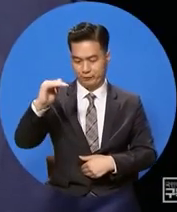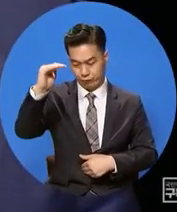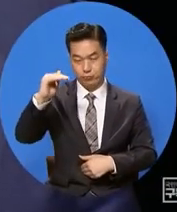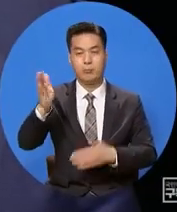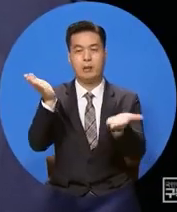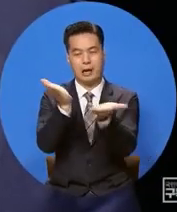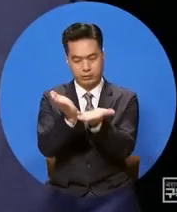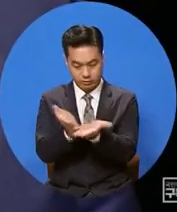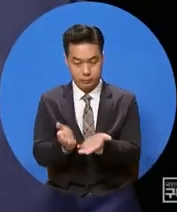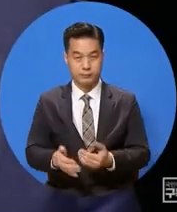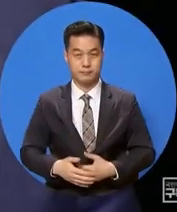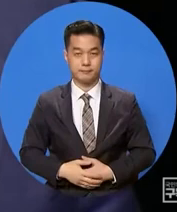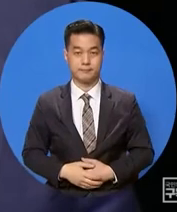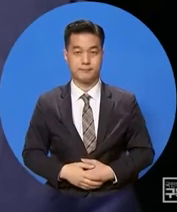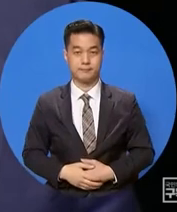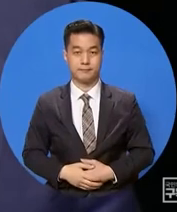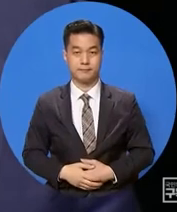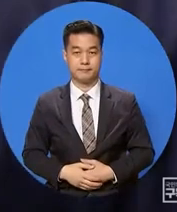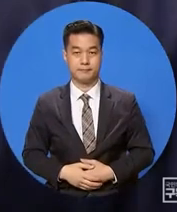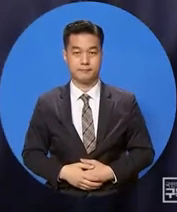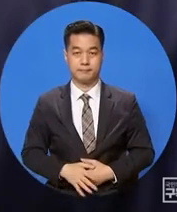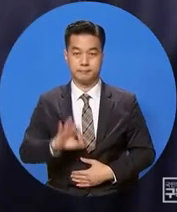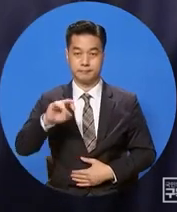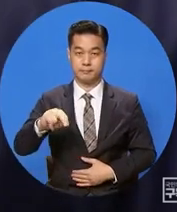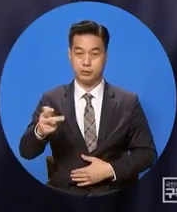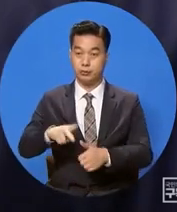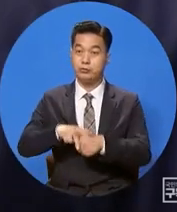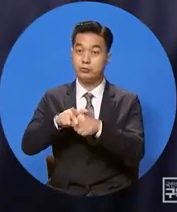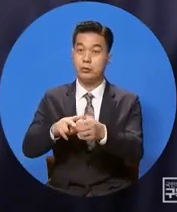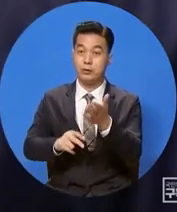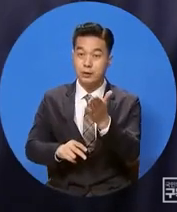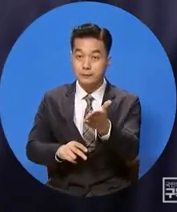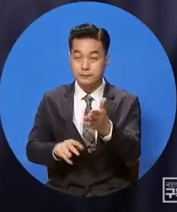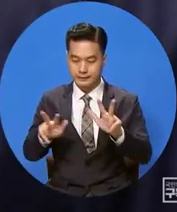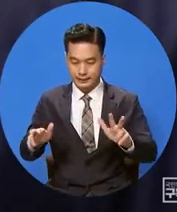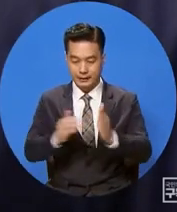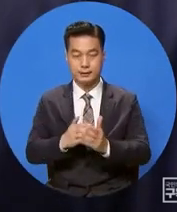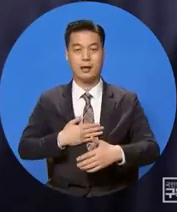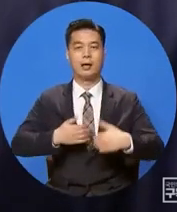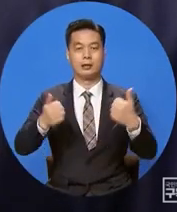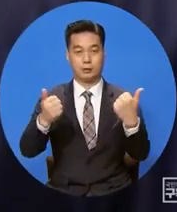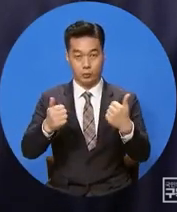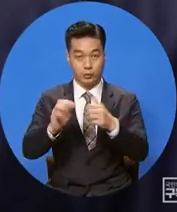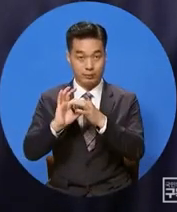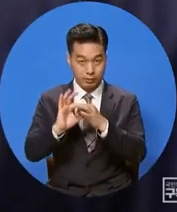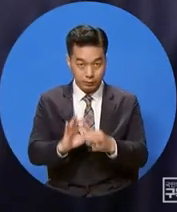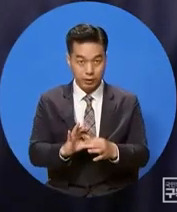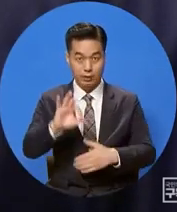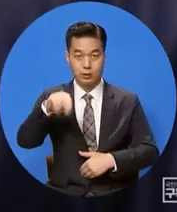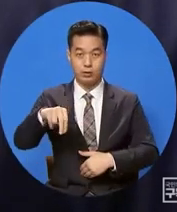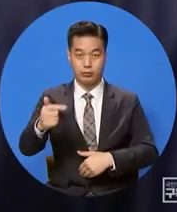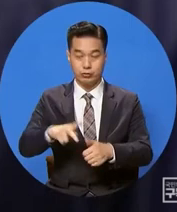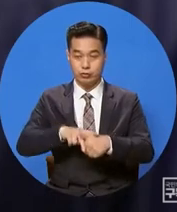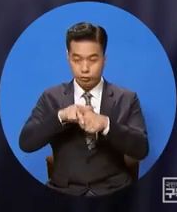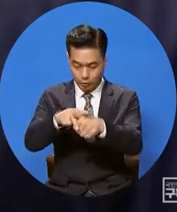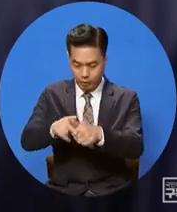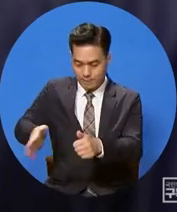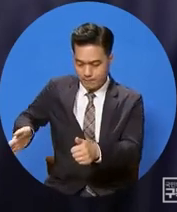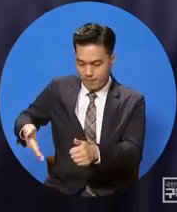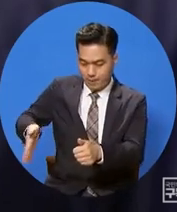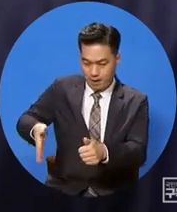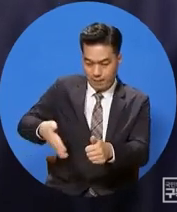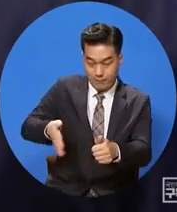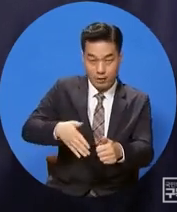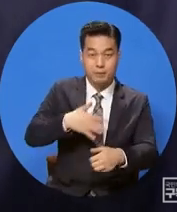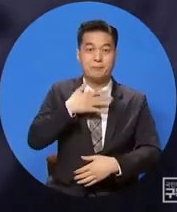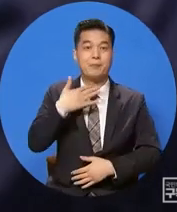갖추십시오. 네. 윤 후보님. 예. 내가 여태 토론하면서. 네. 윤 후보님 궁지 모르는 적 한